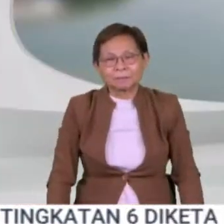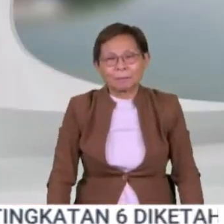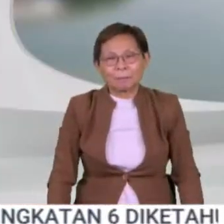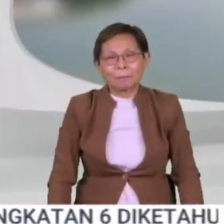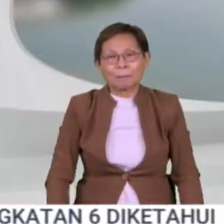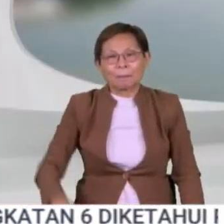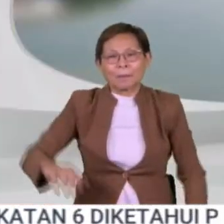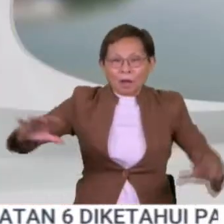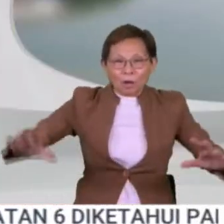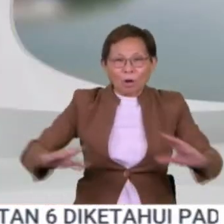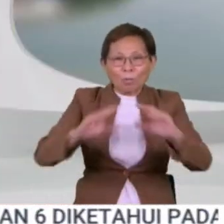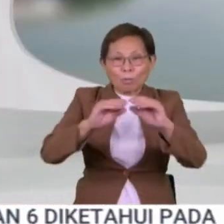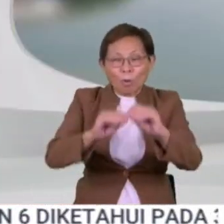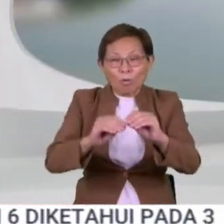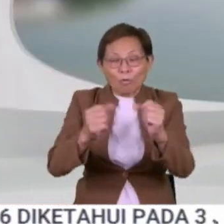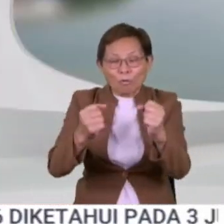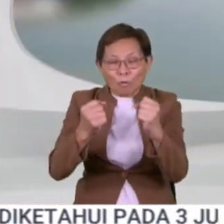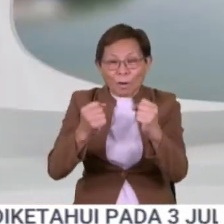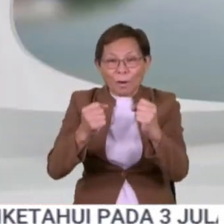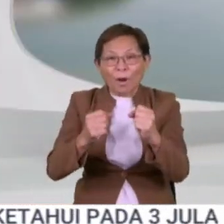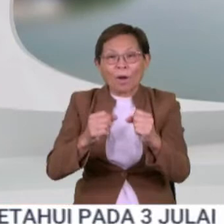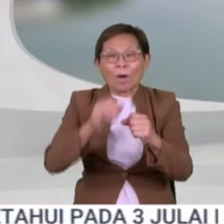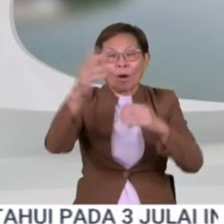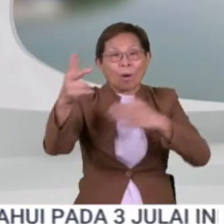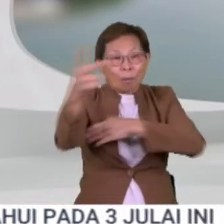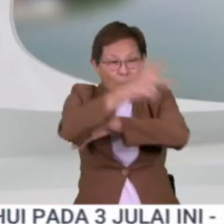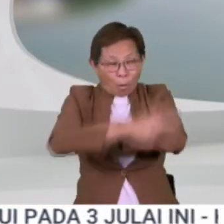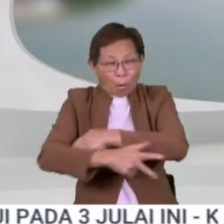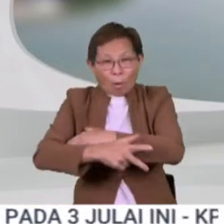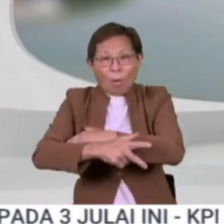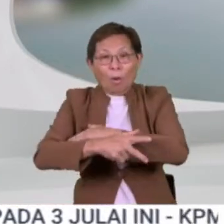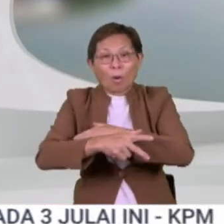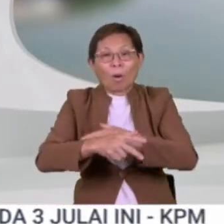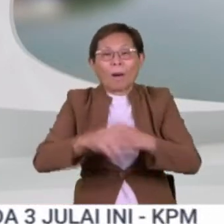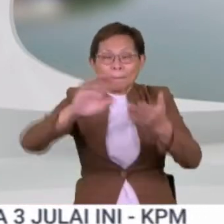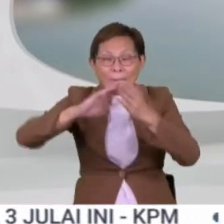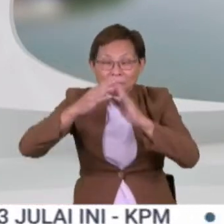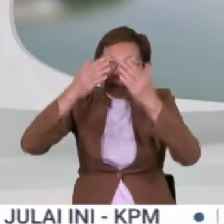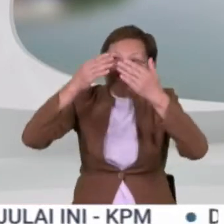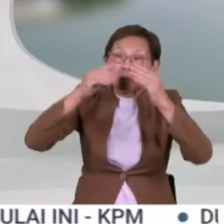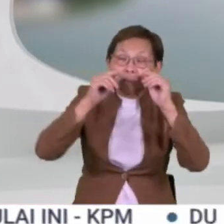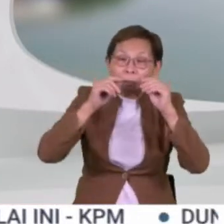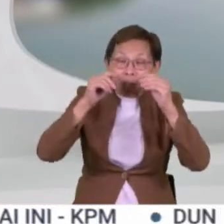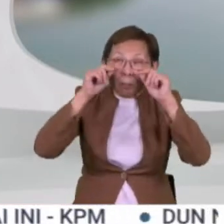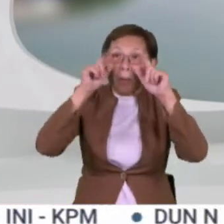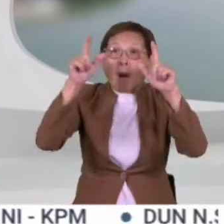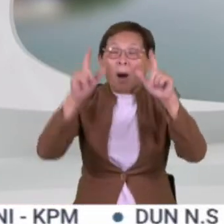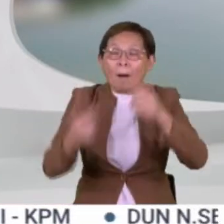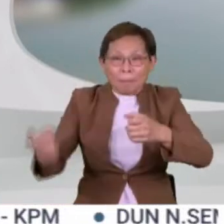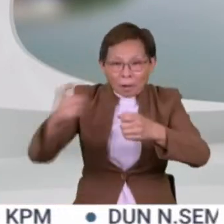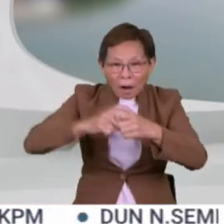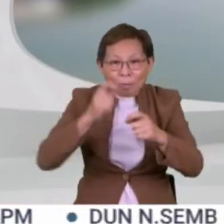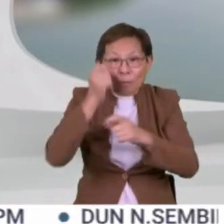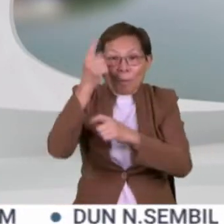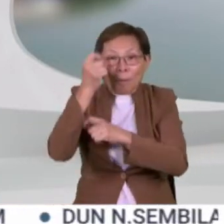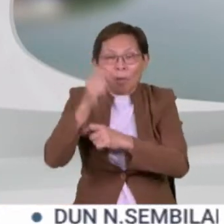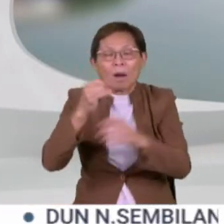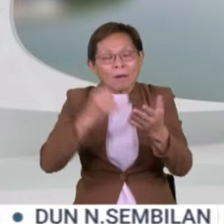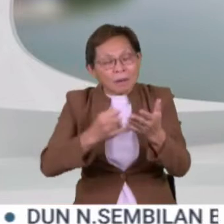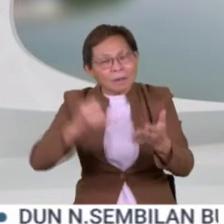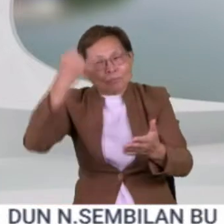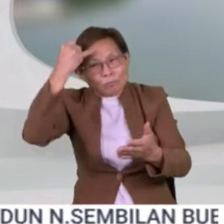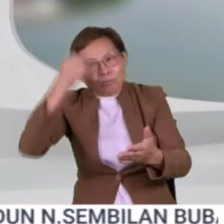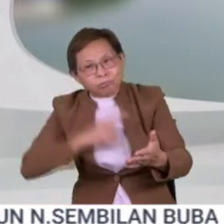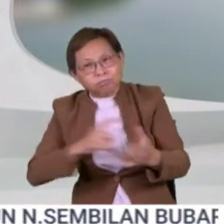convention fake Borneo mampu mencerahkan Masyarakat khususnya pelajar di Institut pengajian tinggi IPT mengenai kefaman ilmu-ilmu Islam